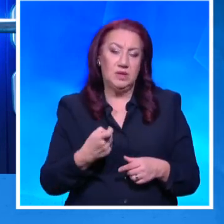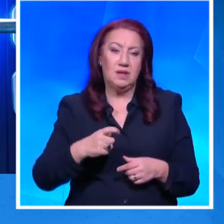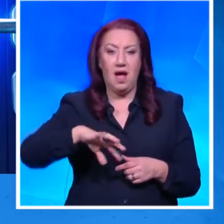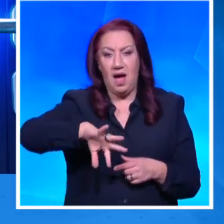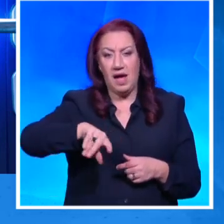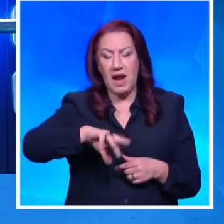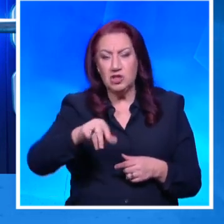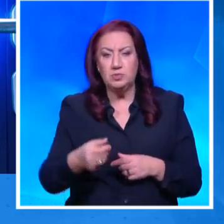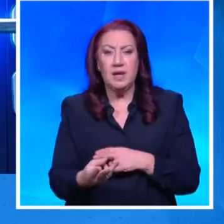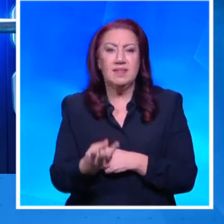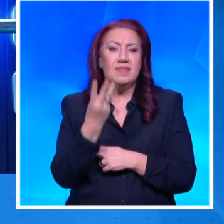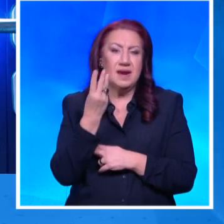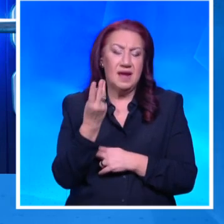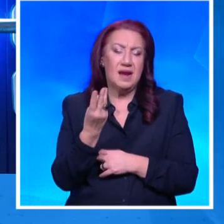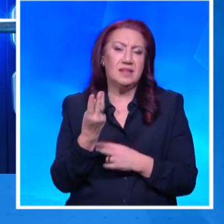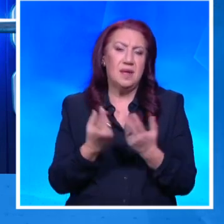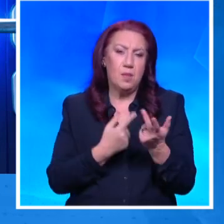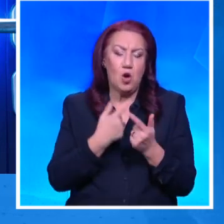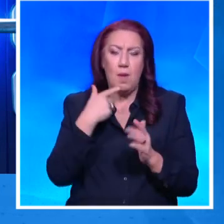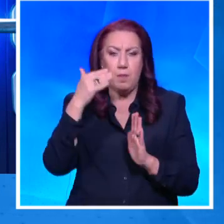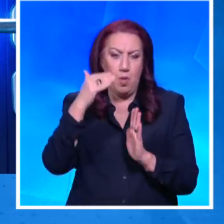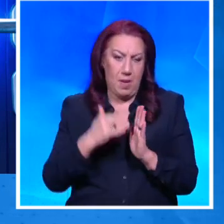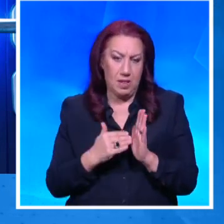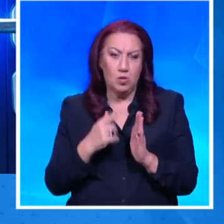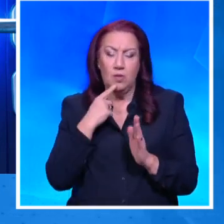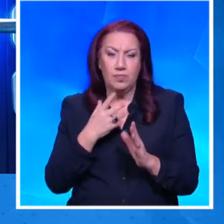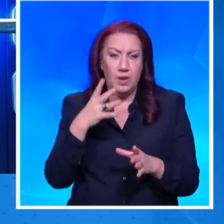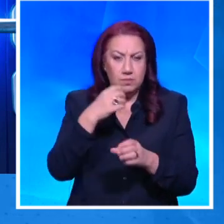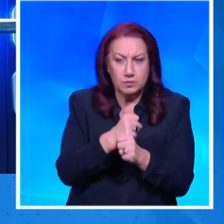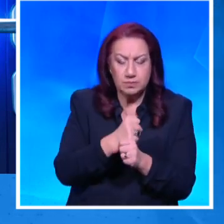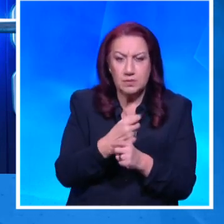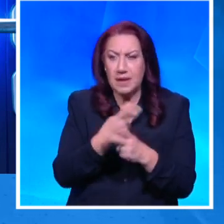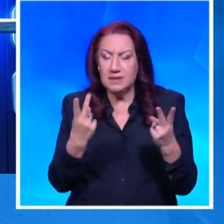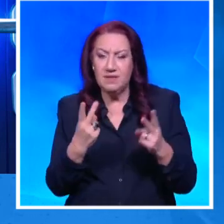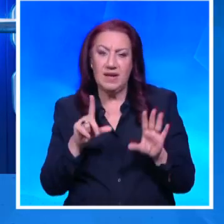по-малко в сравнение с миналата, а разкриваемостта е скочила с 7%.